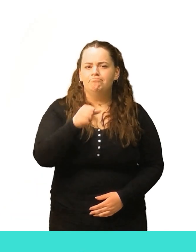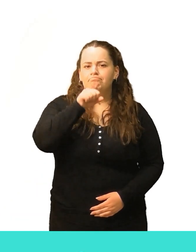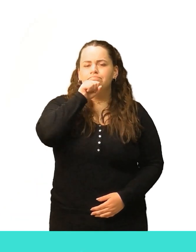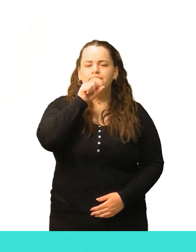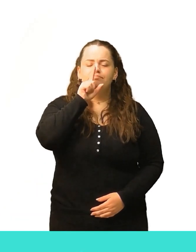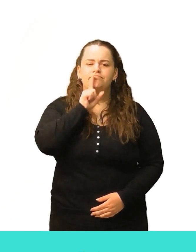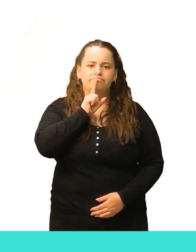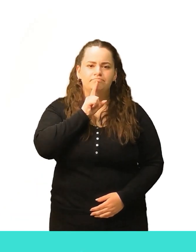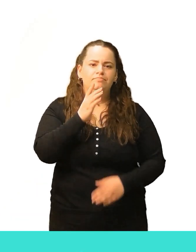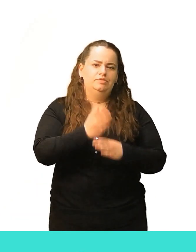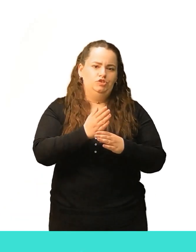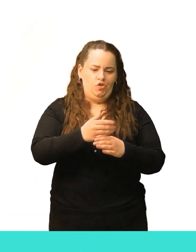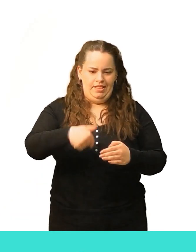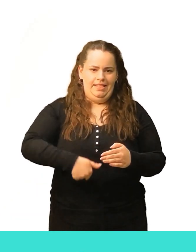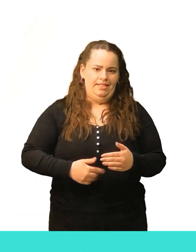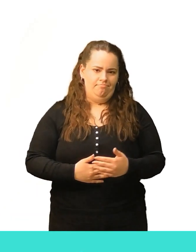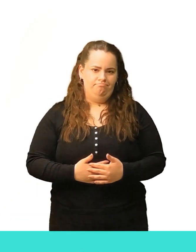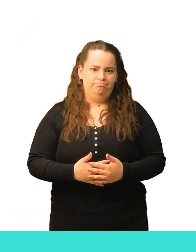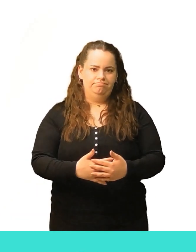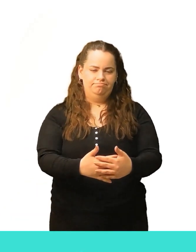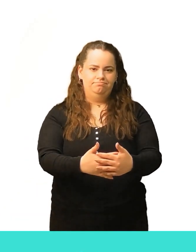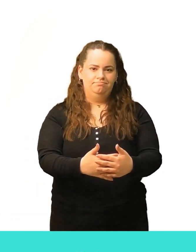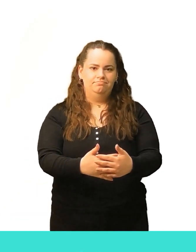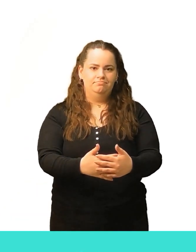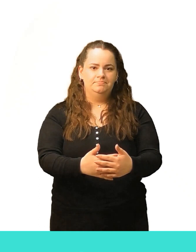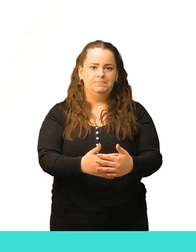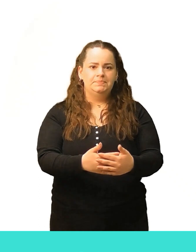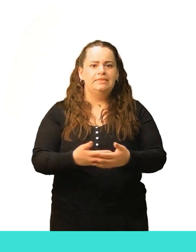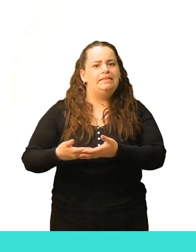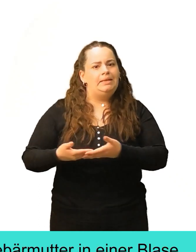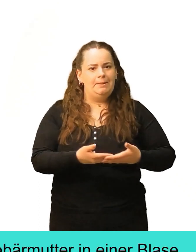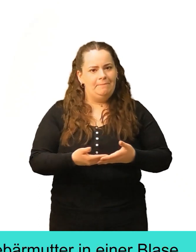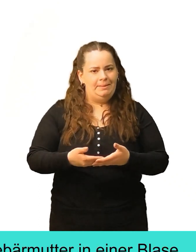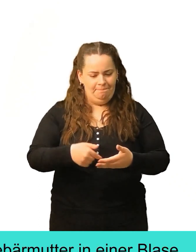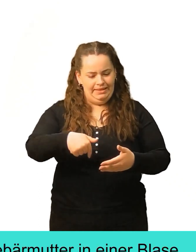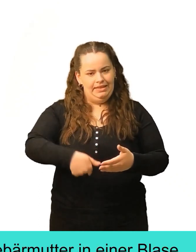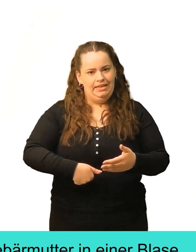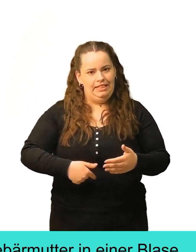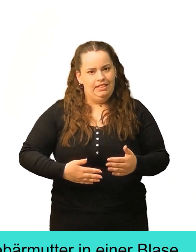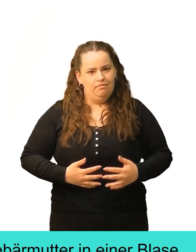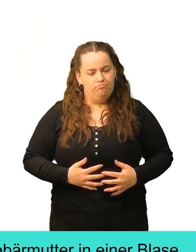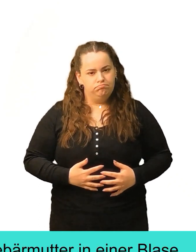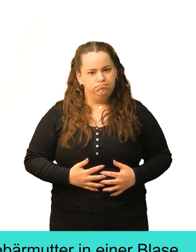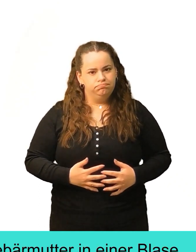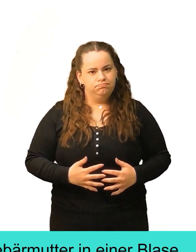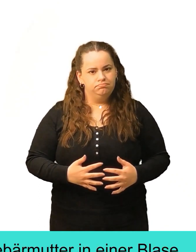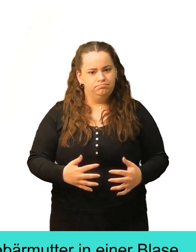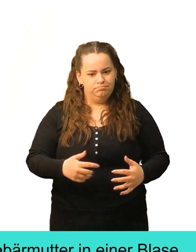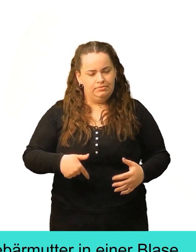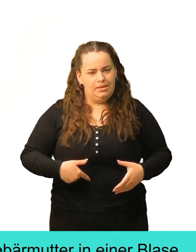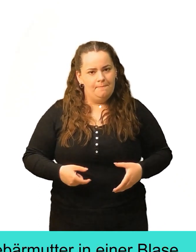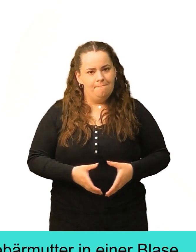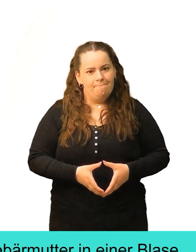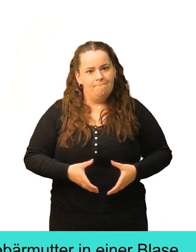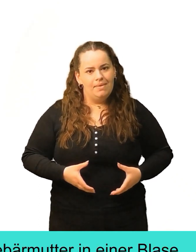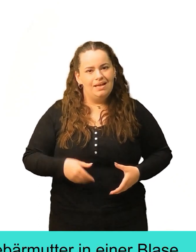Dass wir süß lieben, fängt schon vor unserer Geburt an. Das Kind wächst im Mutterleib in der Gebärmutter